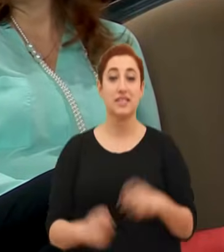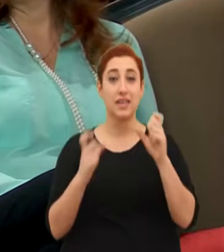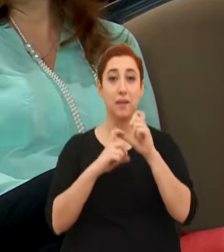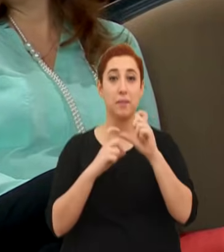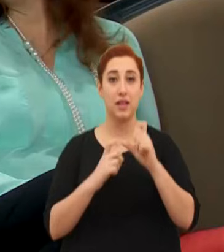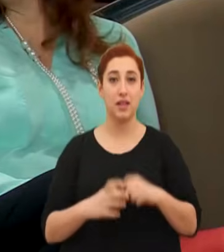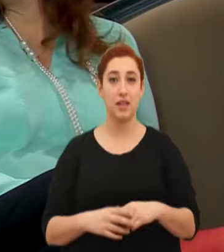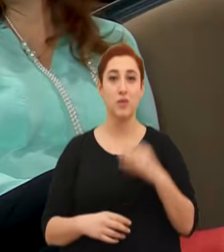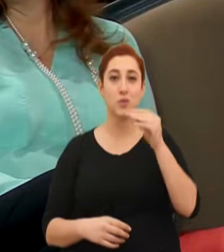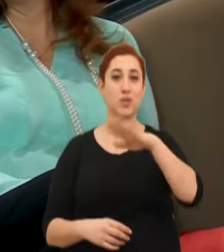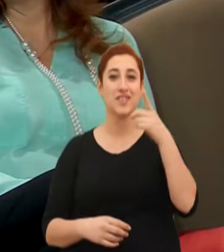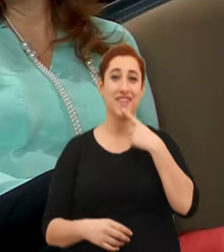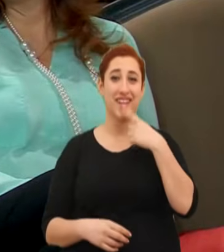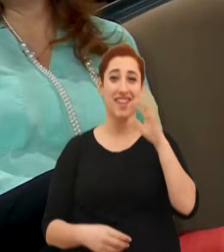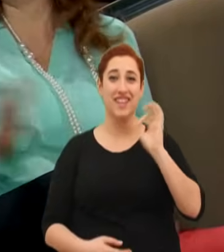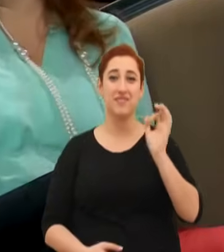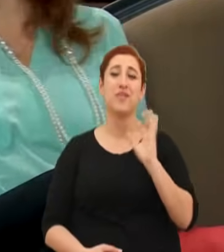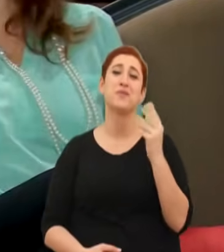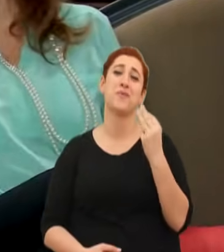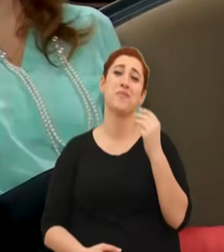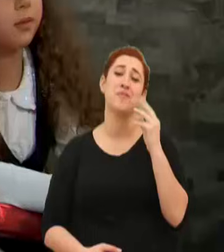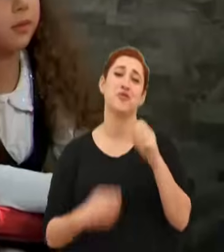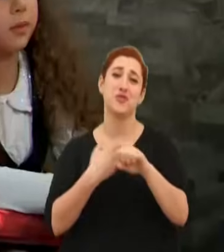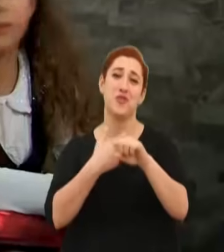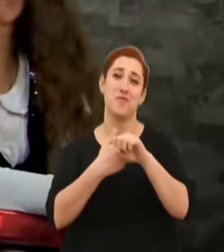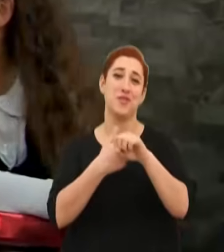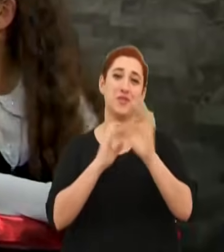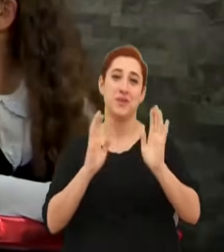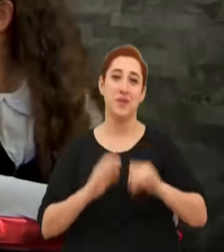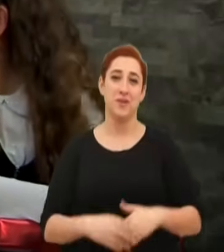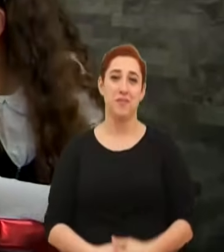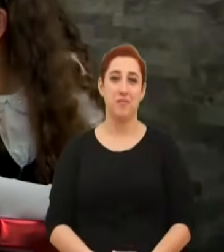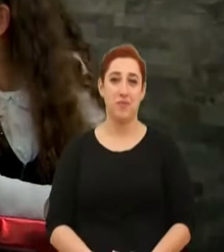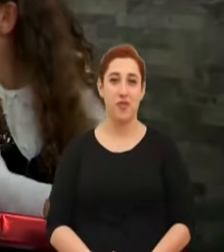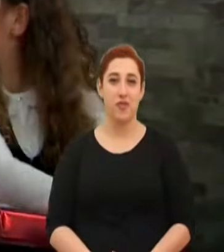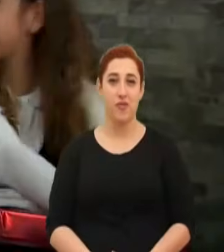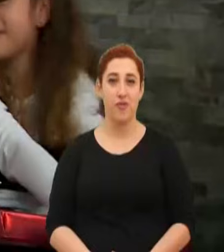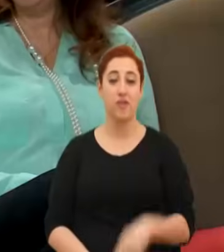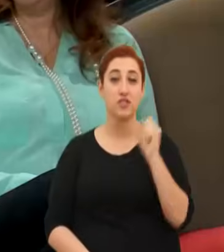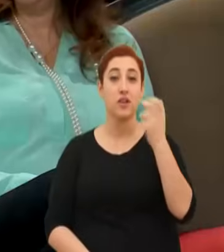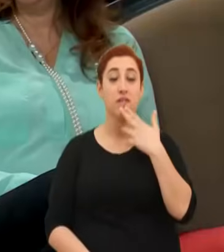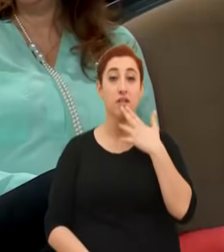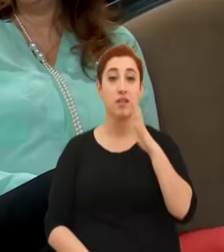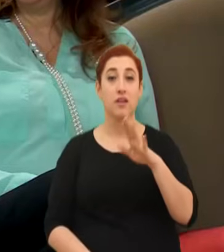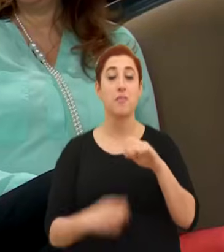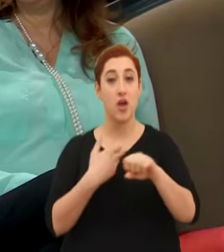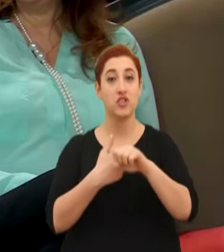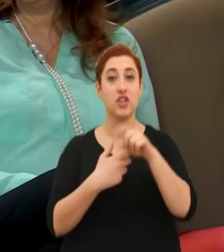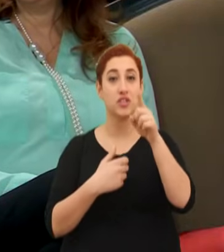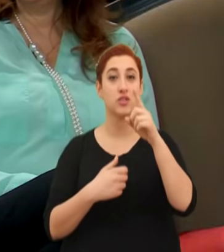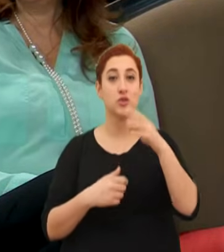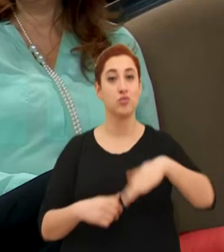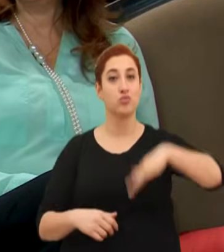Şepil, ışıklar ne tatlı değil mi? Ay çok maşallah, maşallah. Cavidan Hanım, maşallah